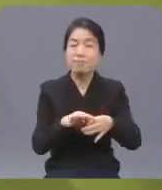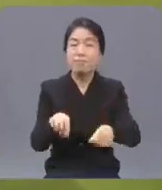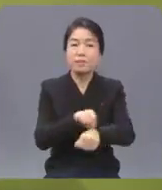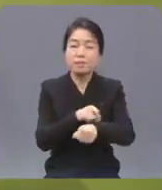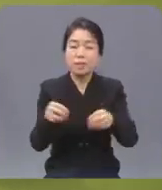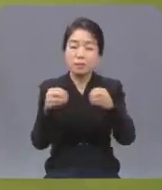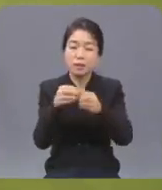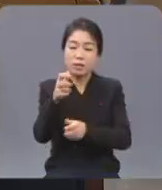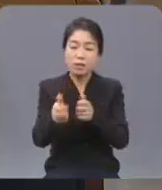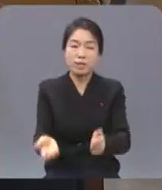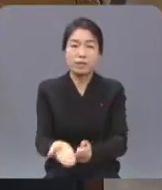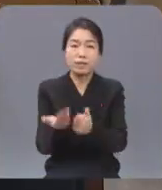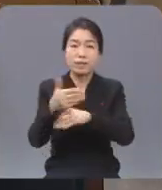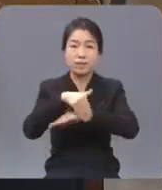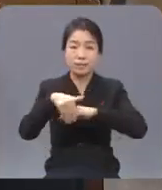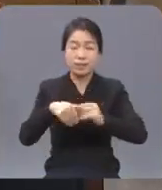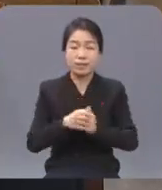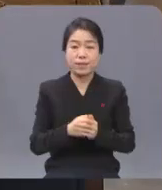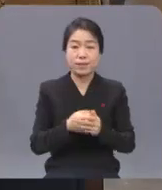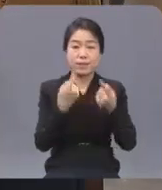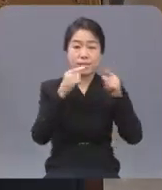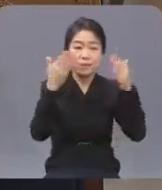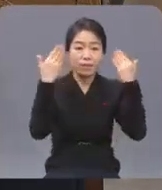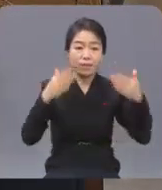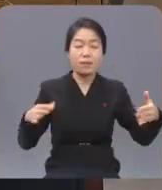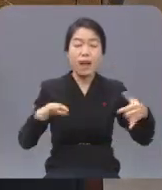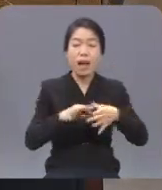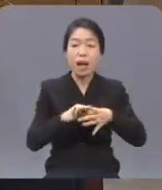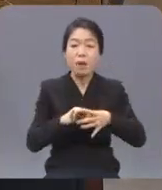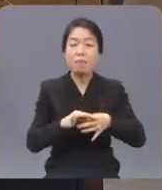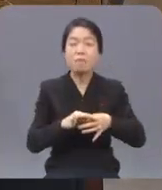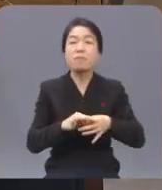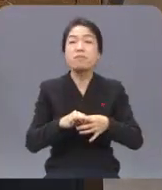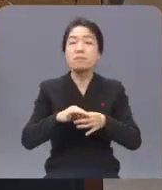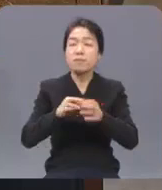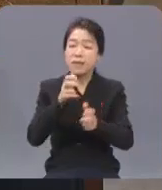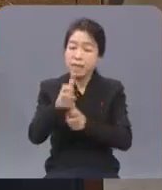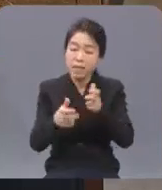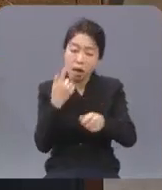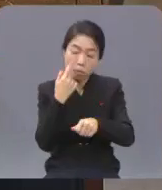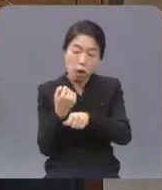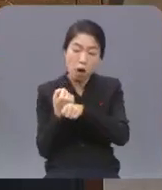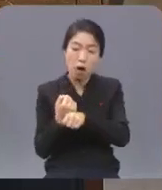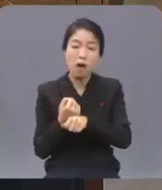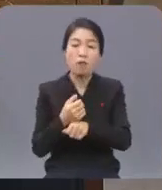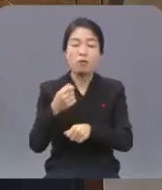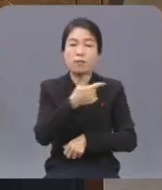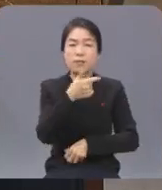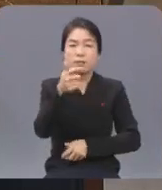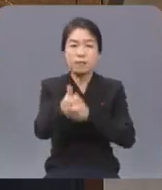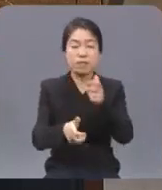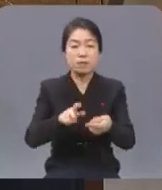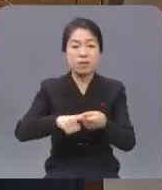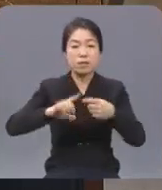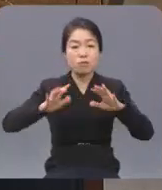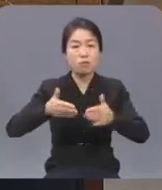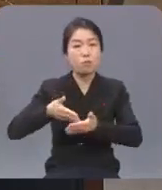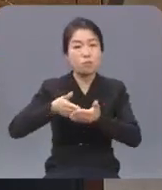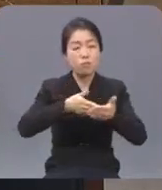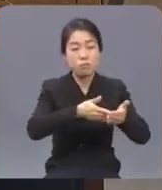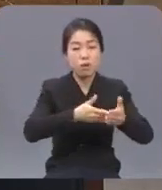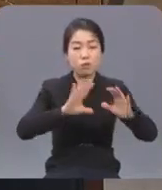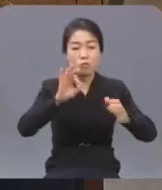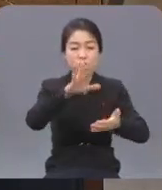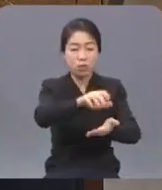육성할 계획입니다. 지역 대학과 협력해서 도 자체적인 사업도 다수 발굴하고 대형 사업에 대해서는 국고 건의를 통해